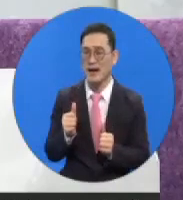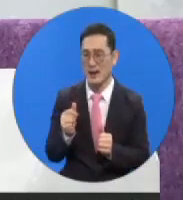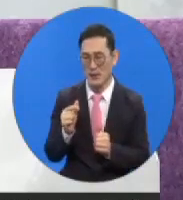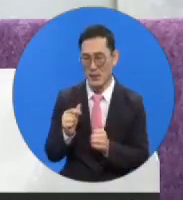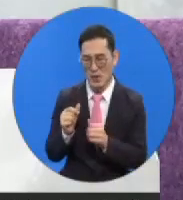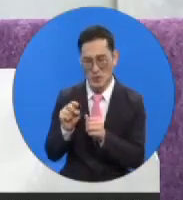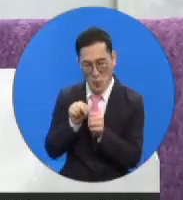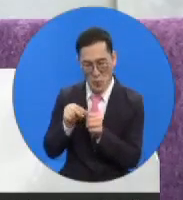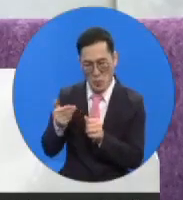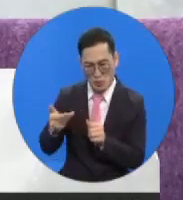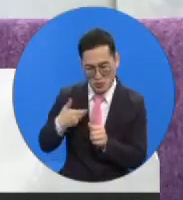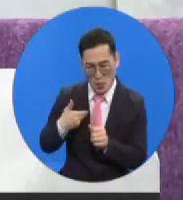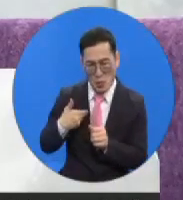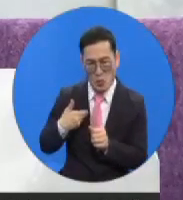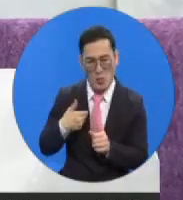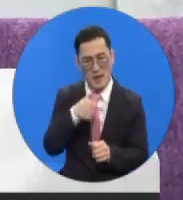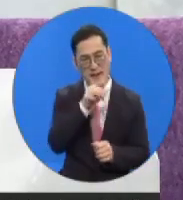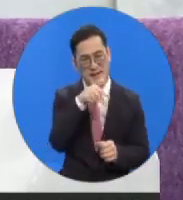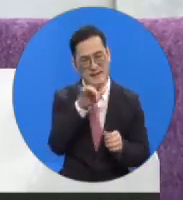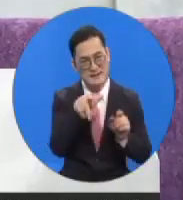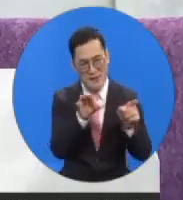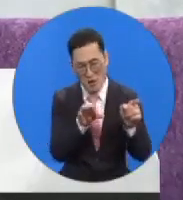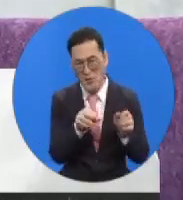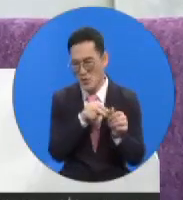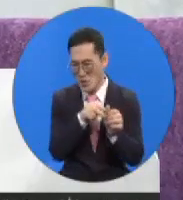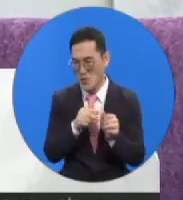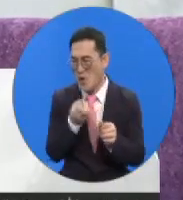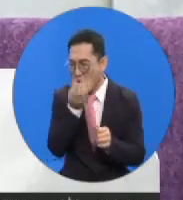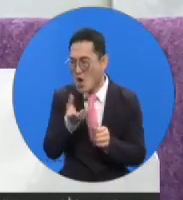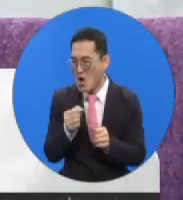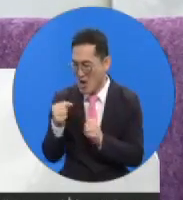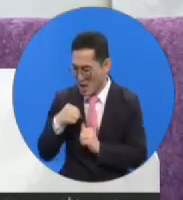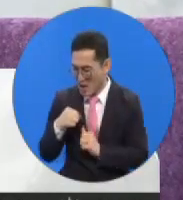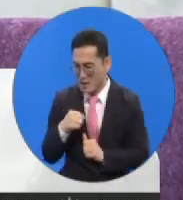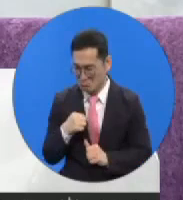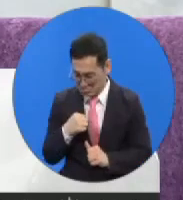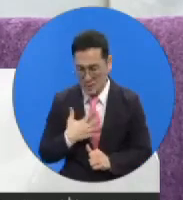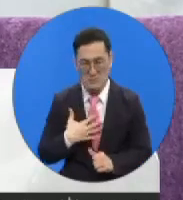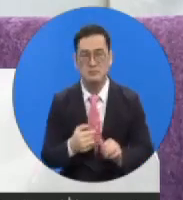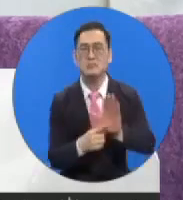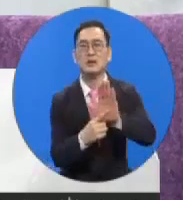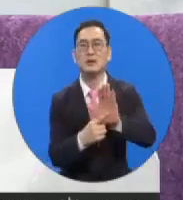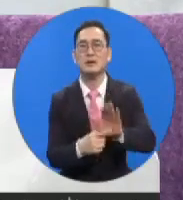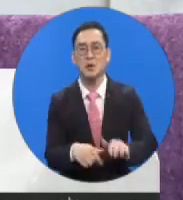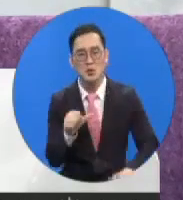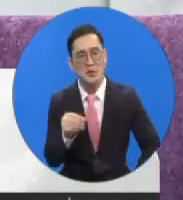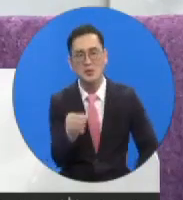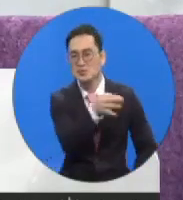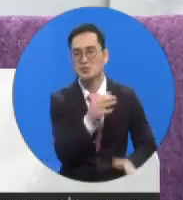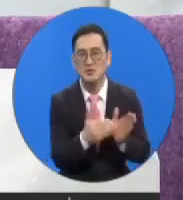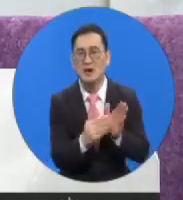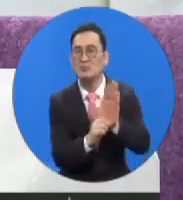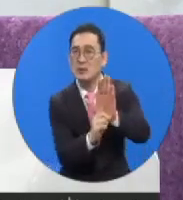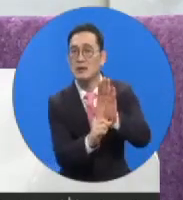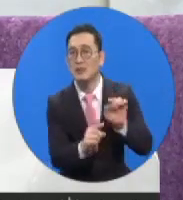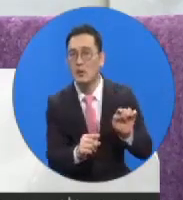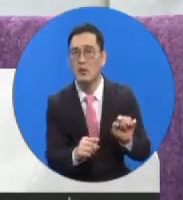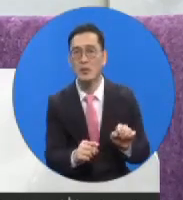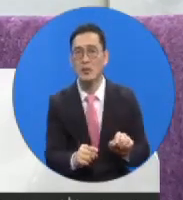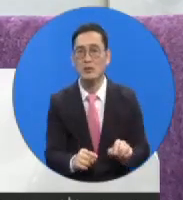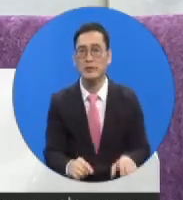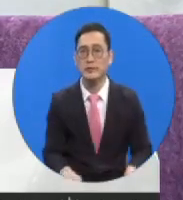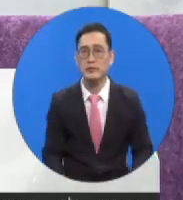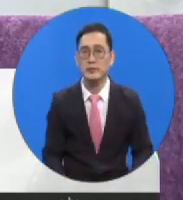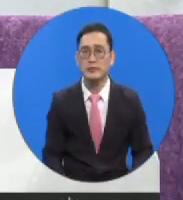정도 내놔야 된다라고 해서 이렇게 쭉 했다라는 건데 어제 여러 언론이 보도를 한 게 처음에 여권발 이야기 그